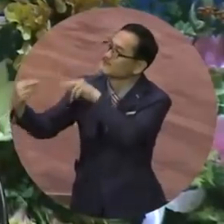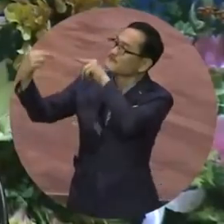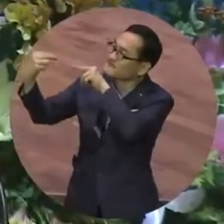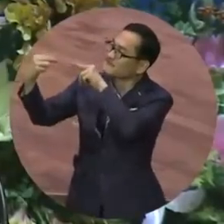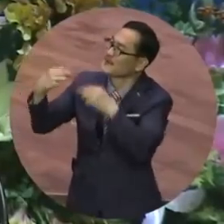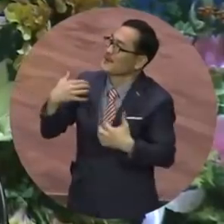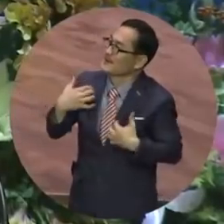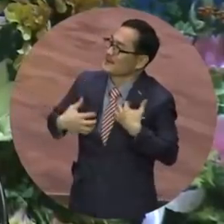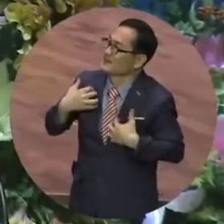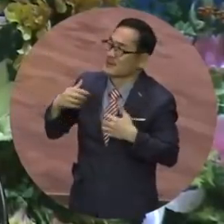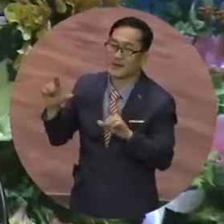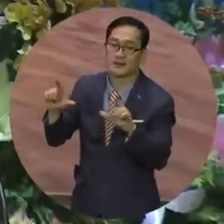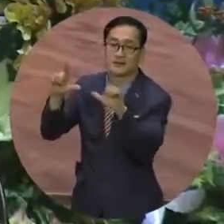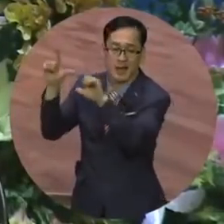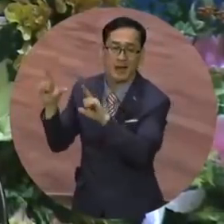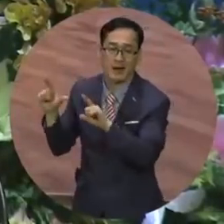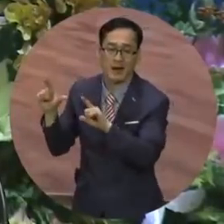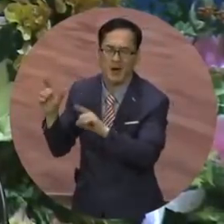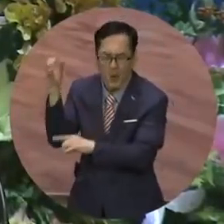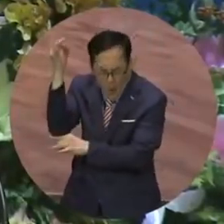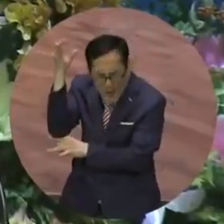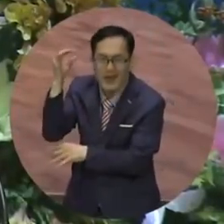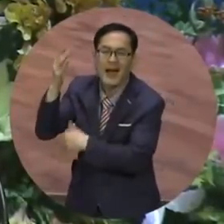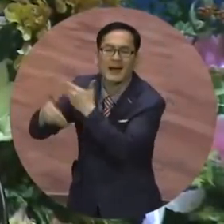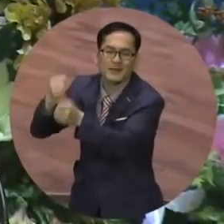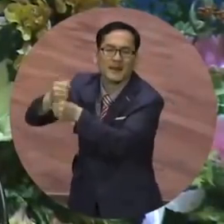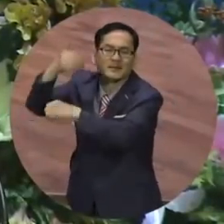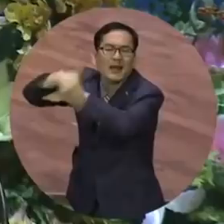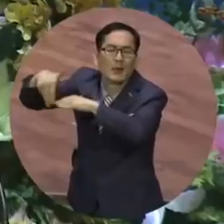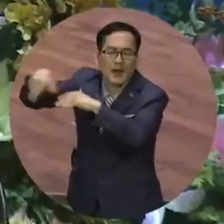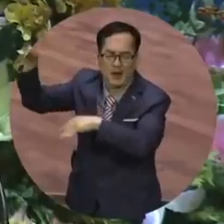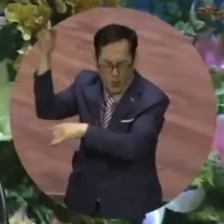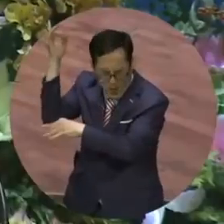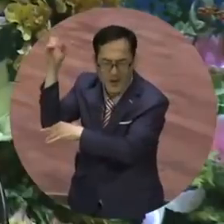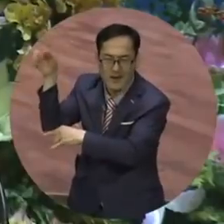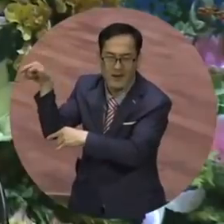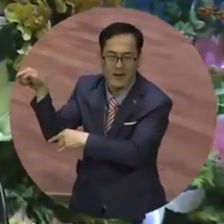참 행복이 창조 때부터 시작돼